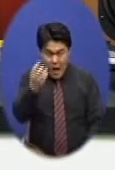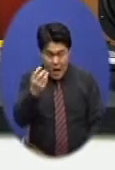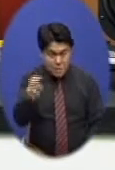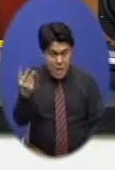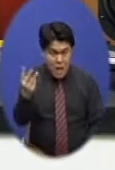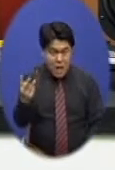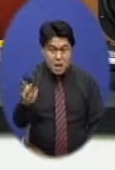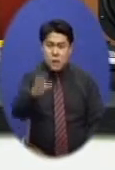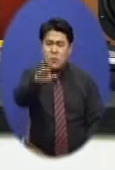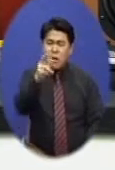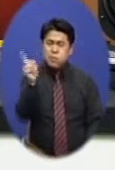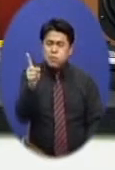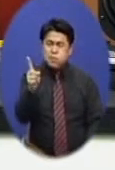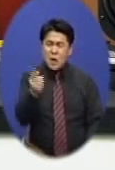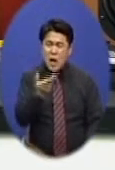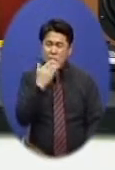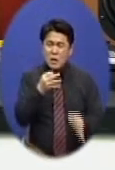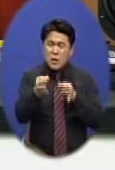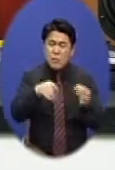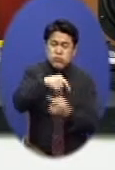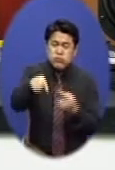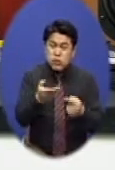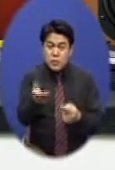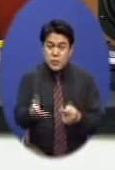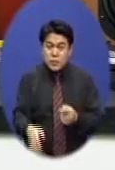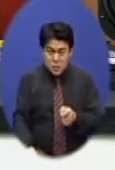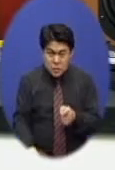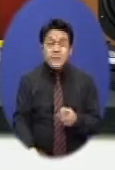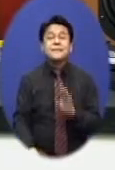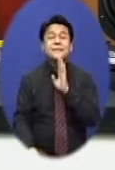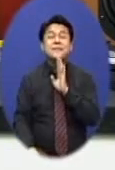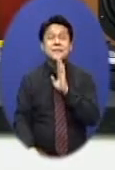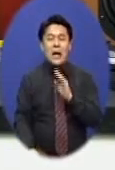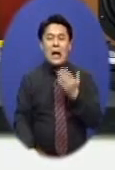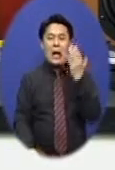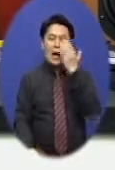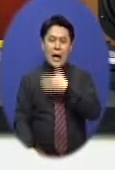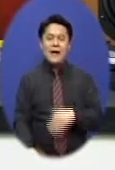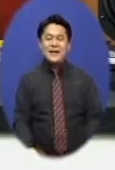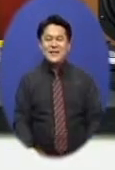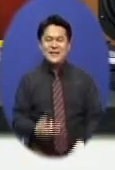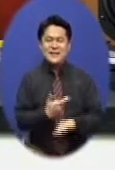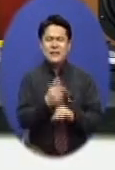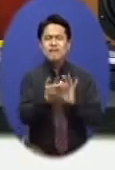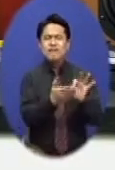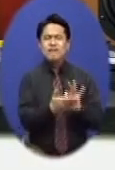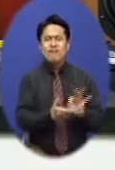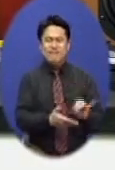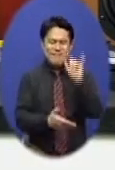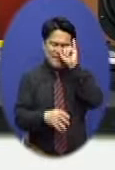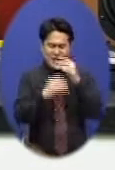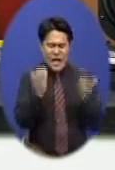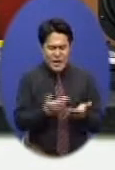300포기요? 무슨 어머니 사업하세요? 예. 아 그러니까 네. 어떤 또 다른 데도 쓰여지기 때문에